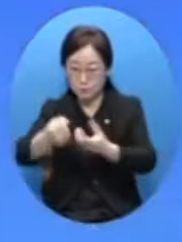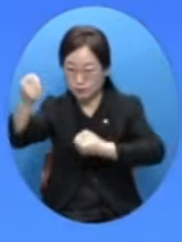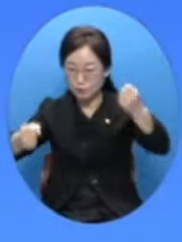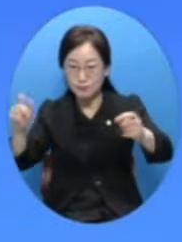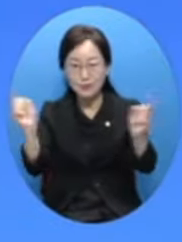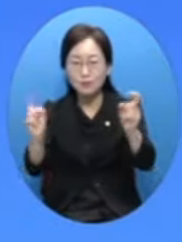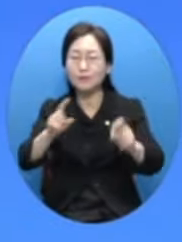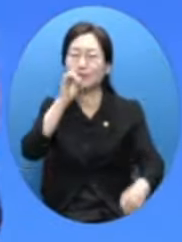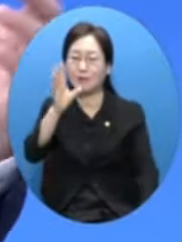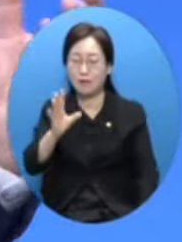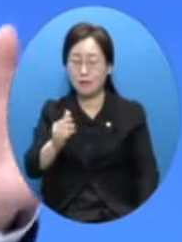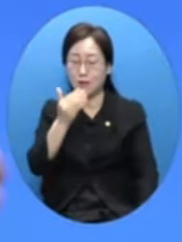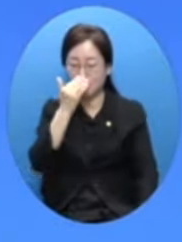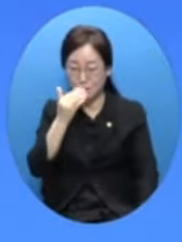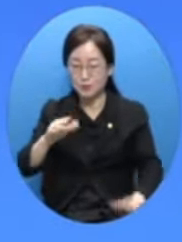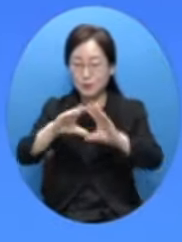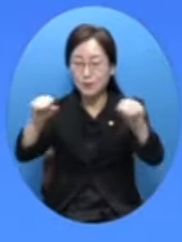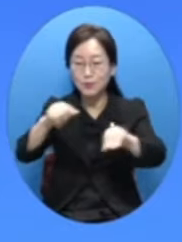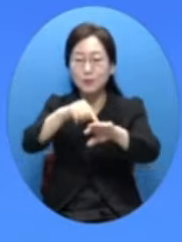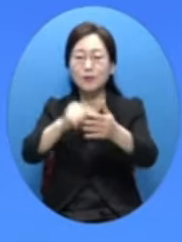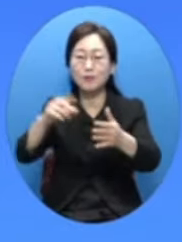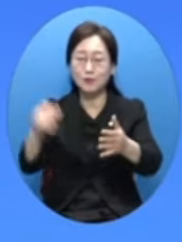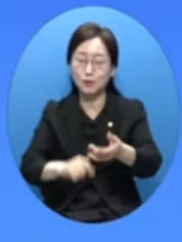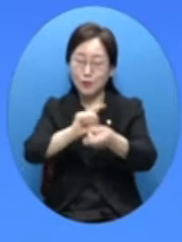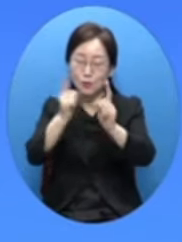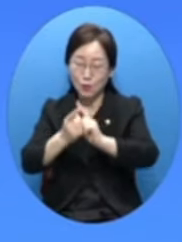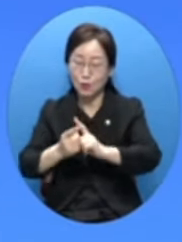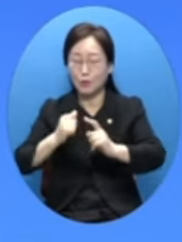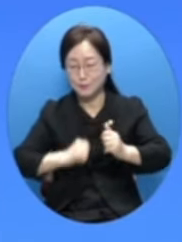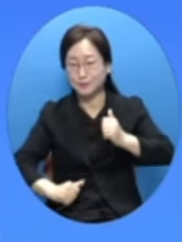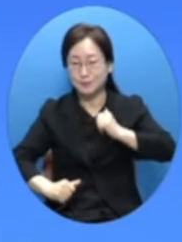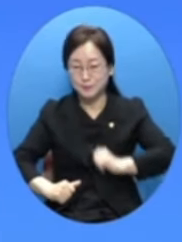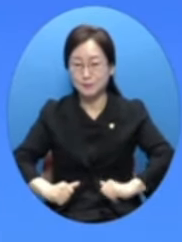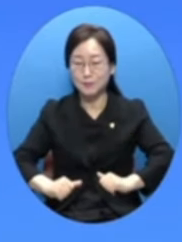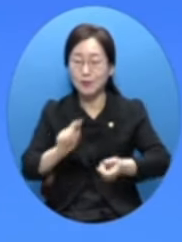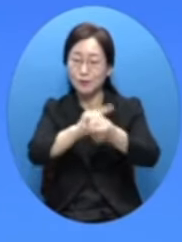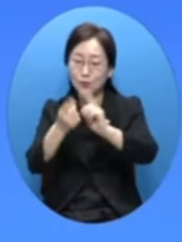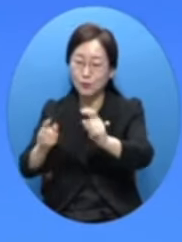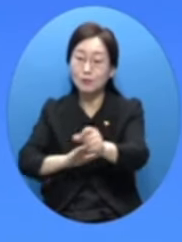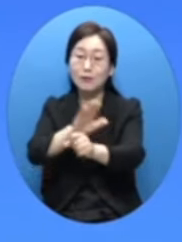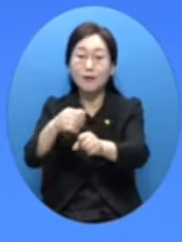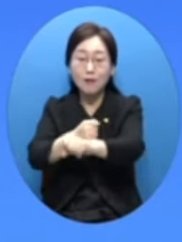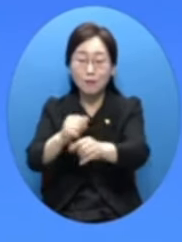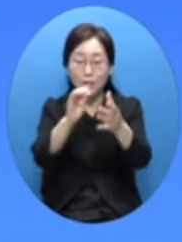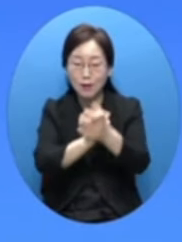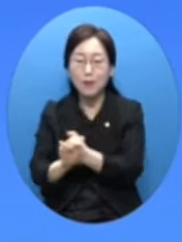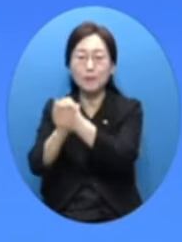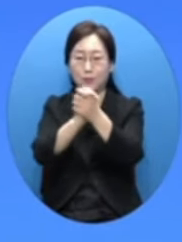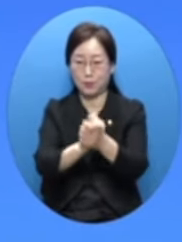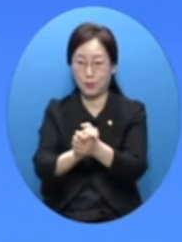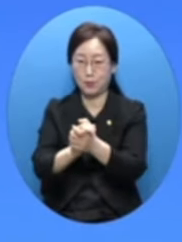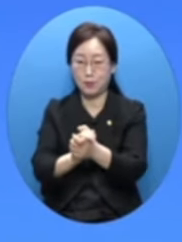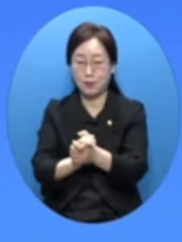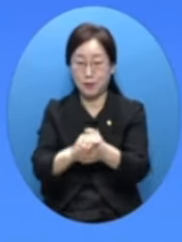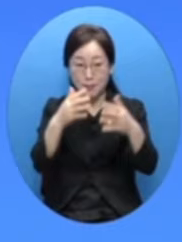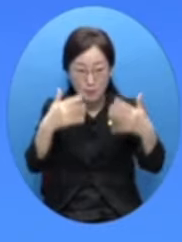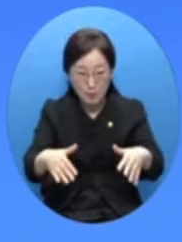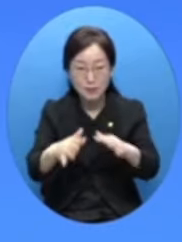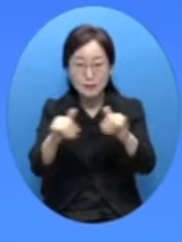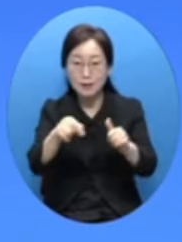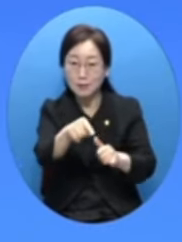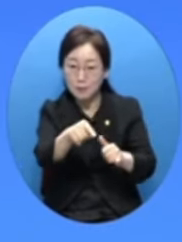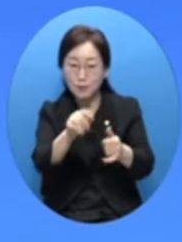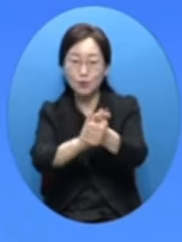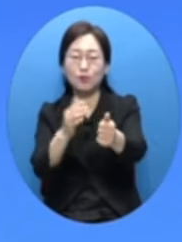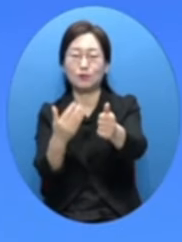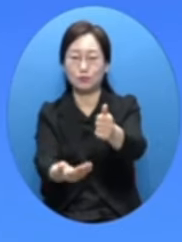것입니다. 겸수가 온유로 무장해서 서로 오래 참고 서로 사랑하고 화목하며 연약한 자는 우리가